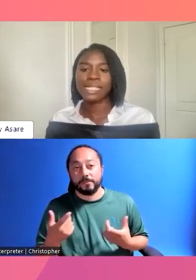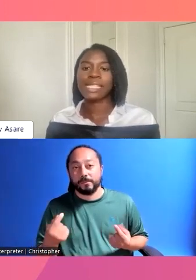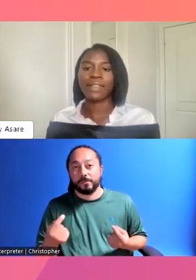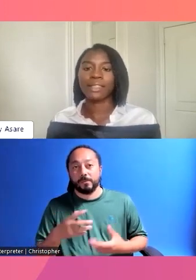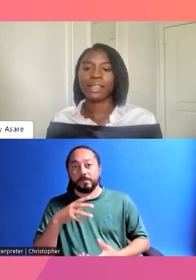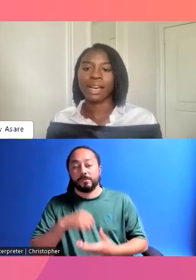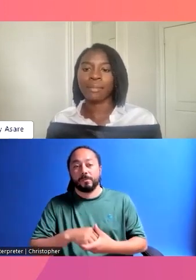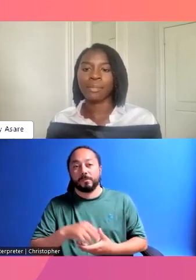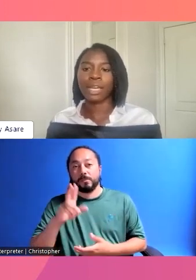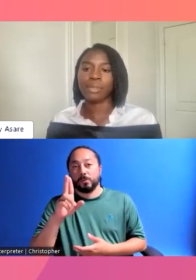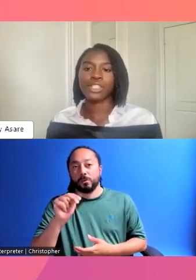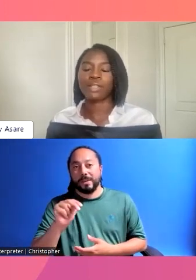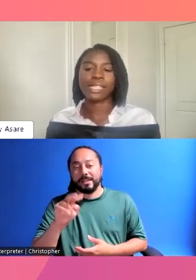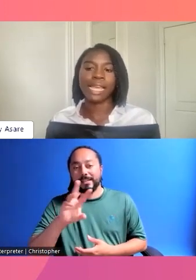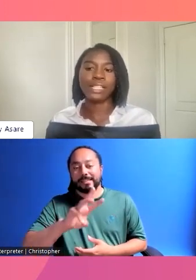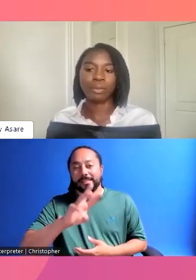la suite